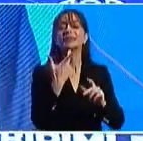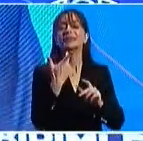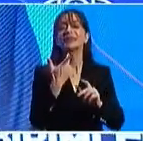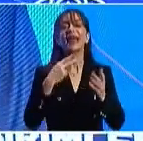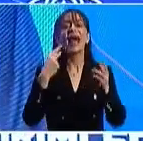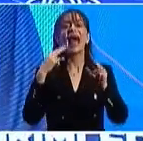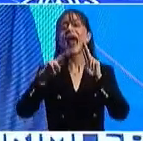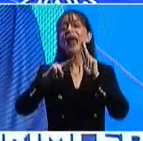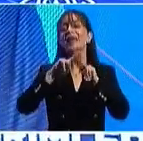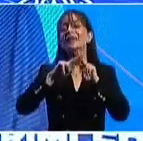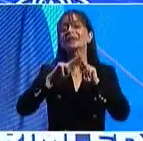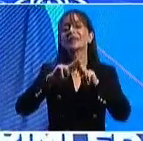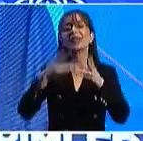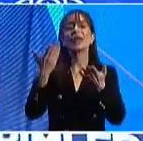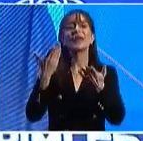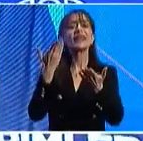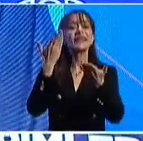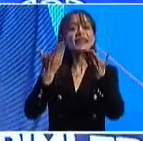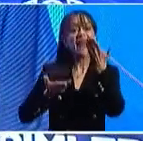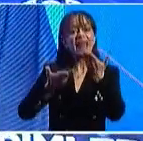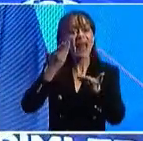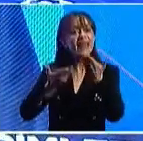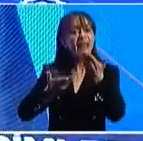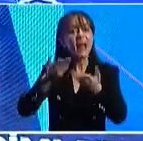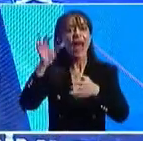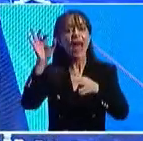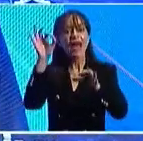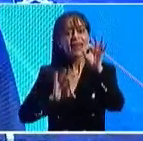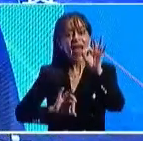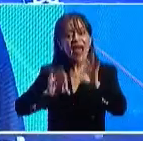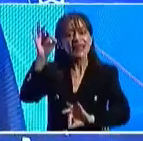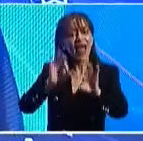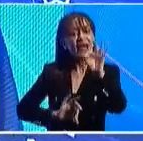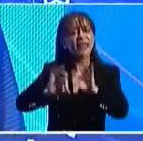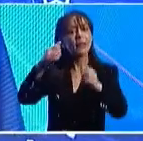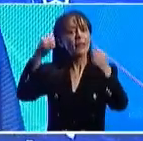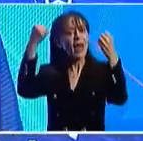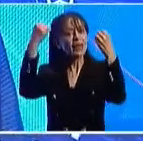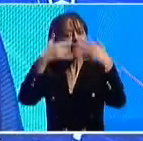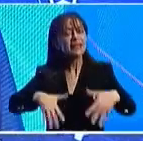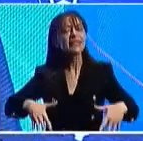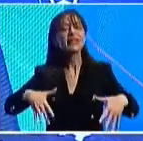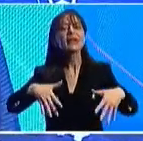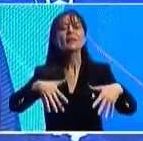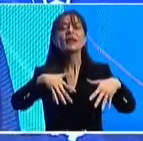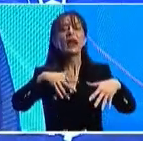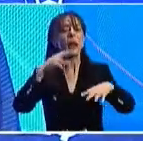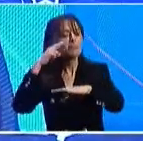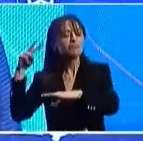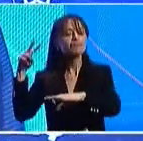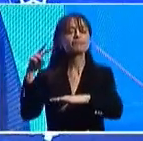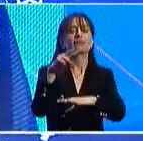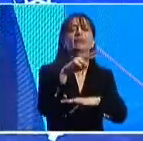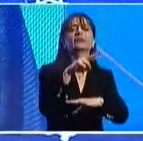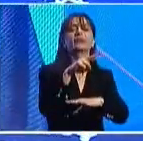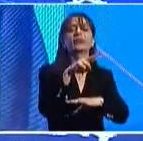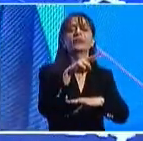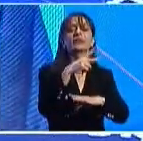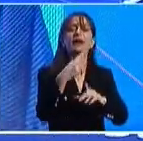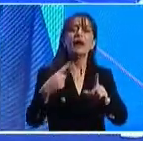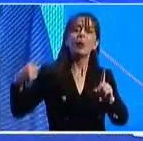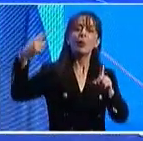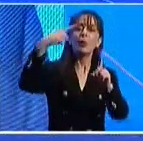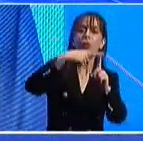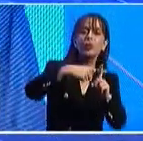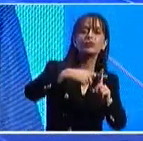sistemimizde trafiği yönlendireceğiz ve tünel işletim merkezini daha verimli hale getiriyor